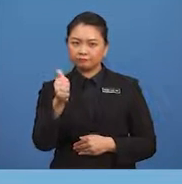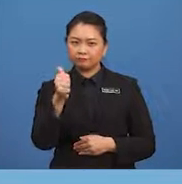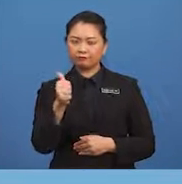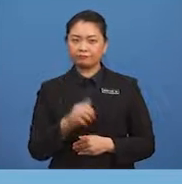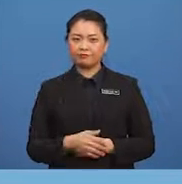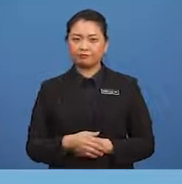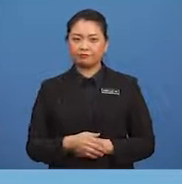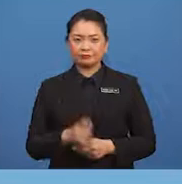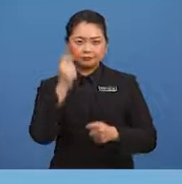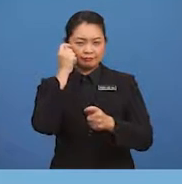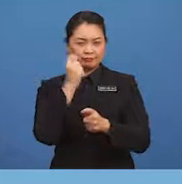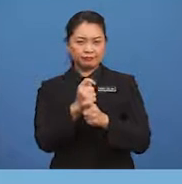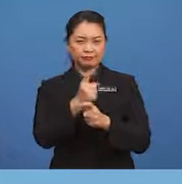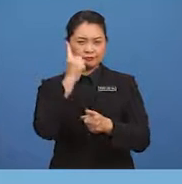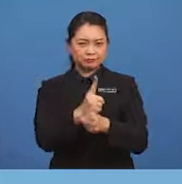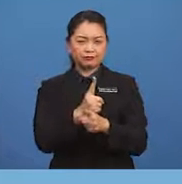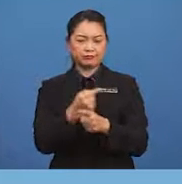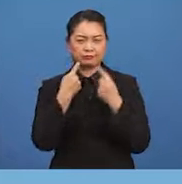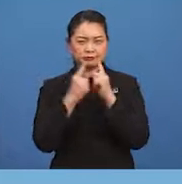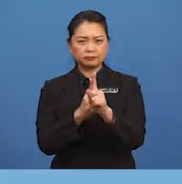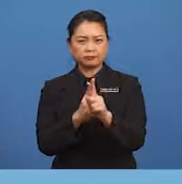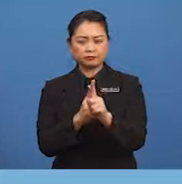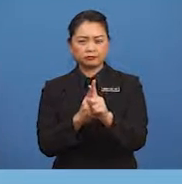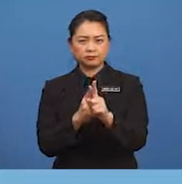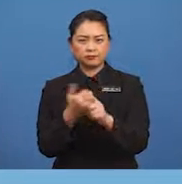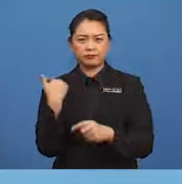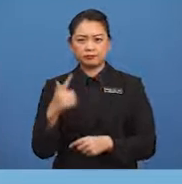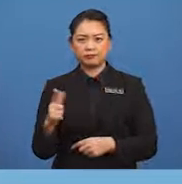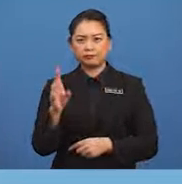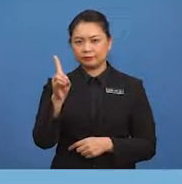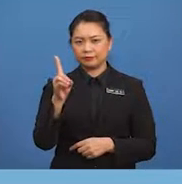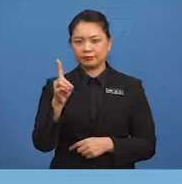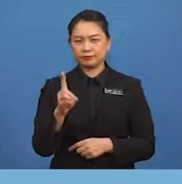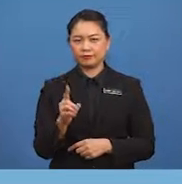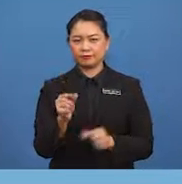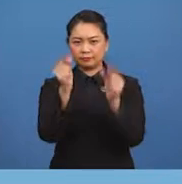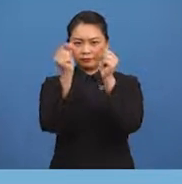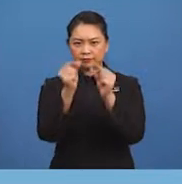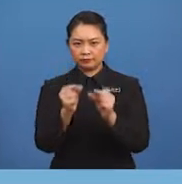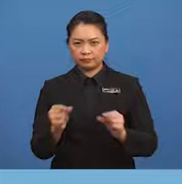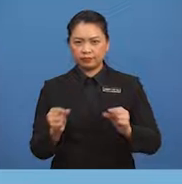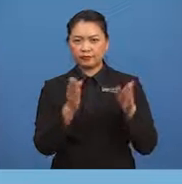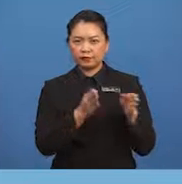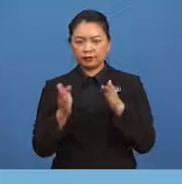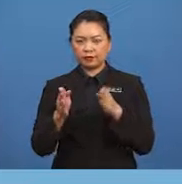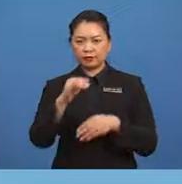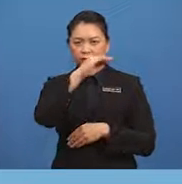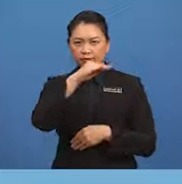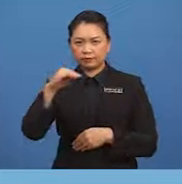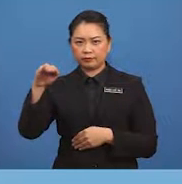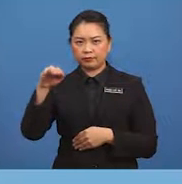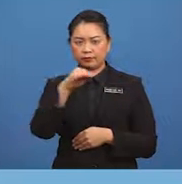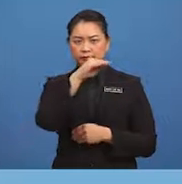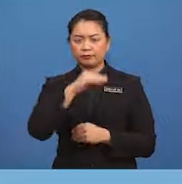Bagus, Sarah. Tepat jawapan anda. Jawapannya adalah D. Kromosom tersusun di